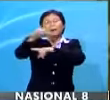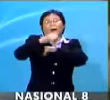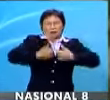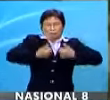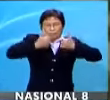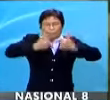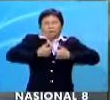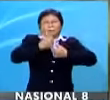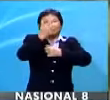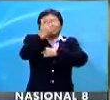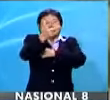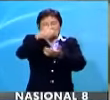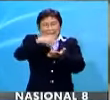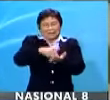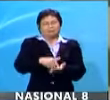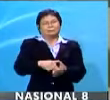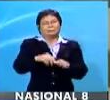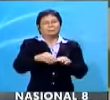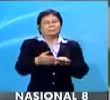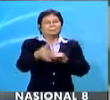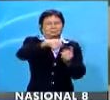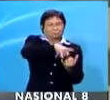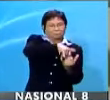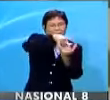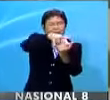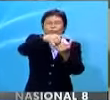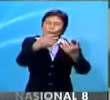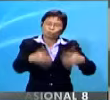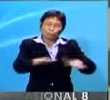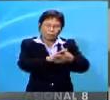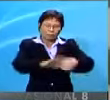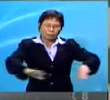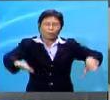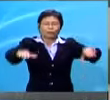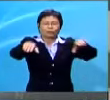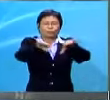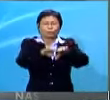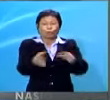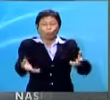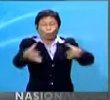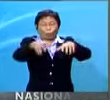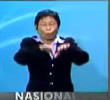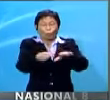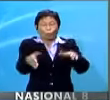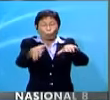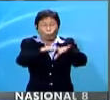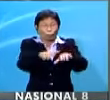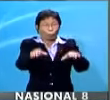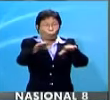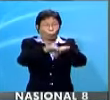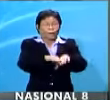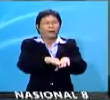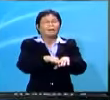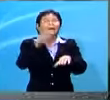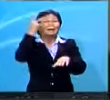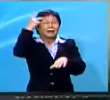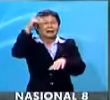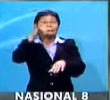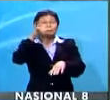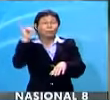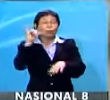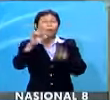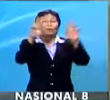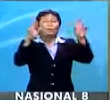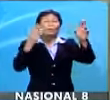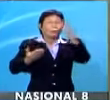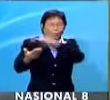aidilfitri ketiga jenazah Rosida selamat dikebumikan di tanah perkuburan Islam Kampung kenjing repek Pasir Mas malam tadi Rabu